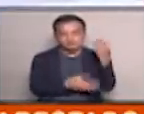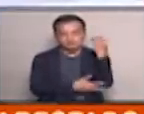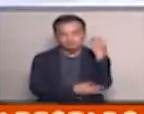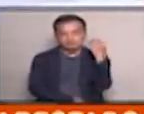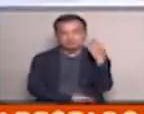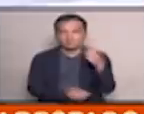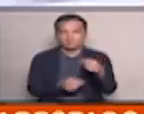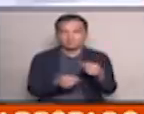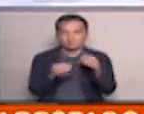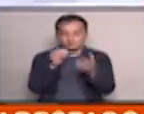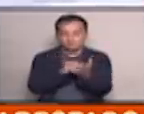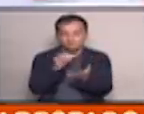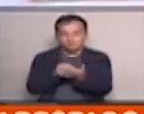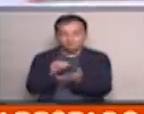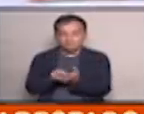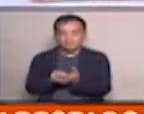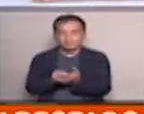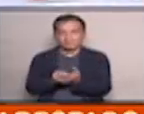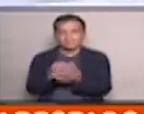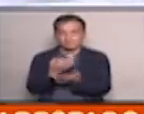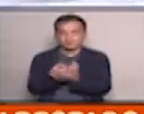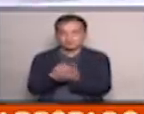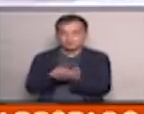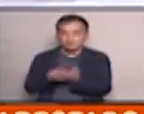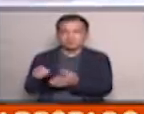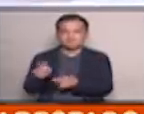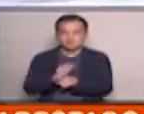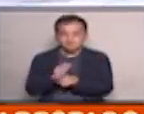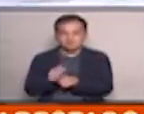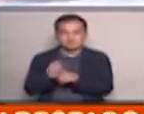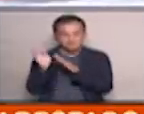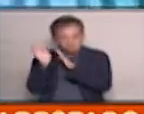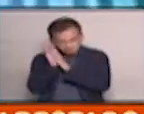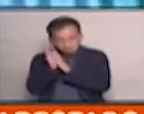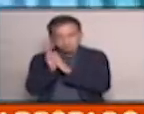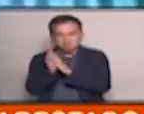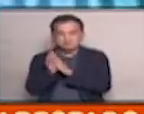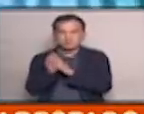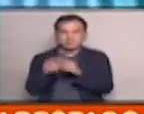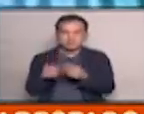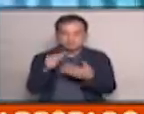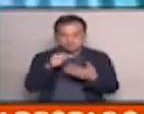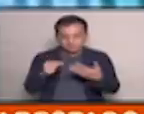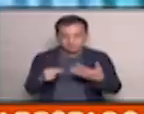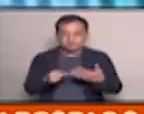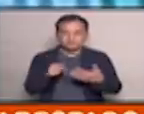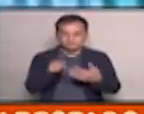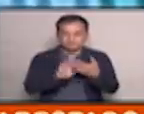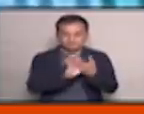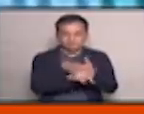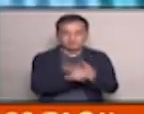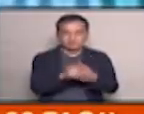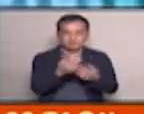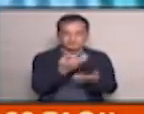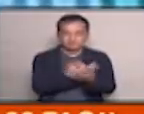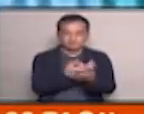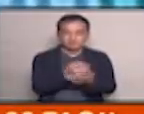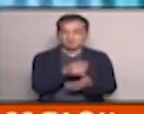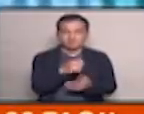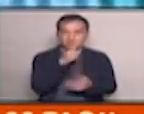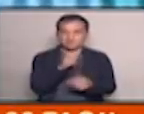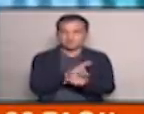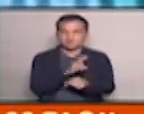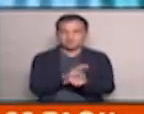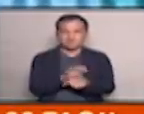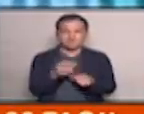pa nila yung mga perang ipinambayad sa training, sa board and lodging at kung ano-ano pa, pakibalik na lang po yung kanila mga pera. Tutal, hindi naman nila magagamit